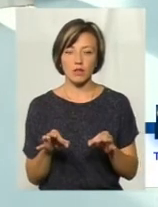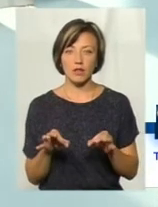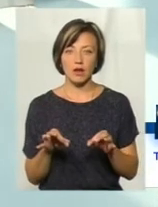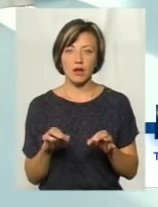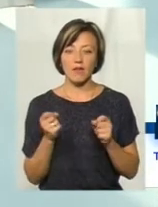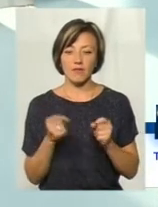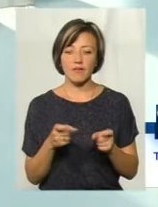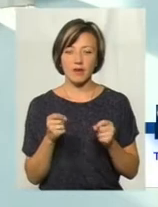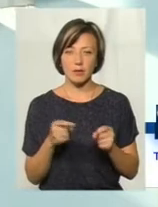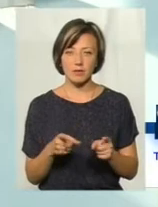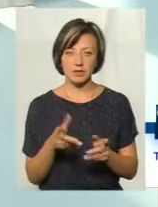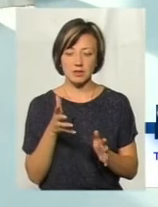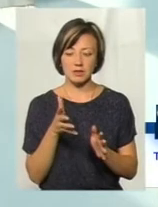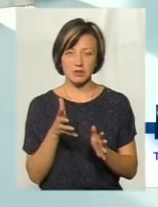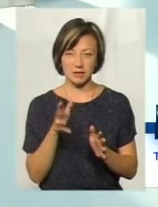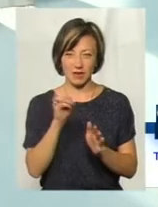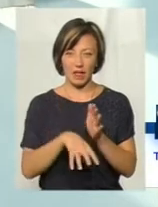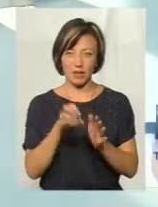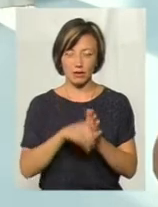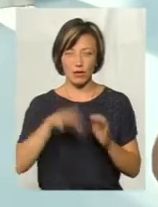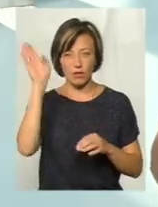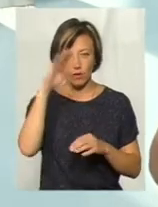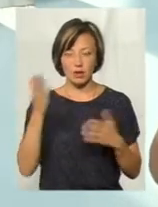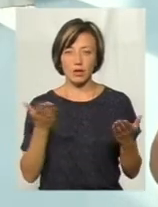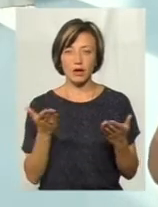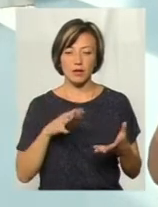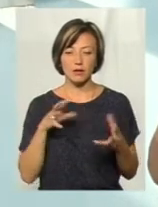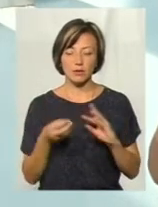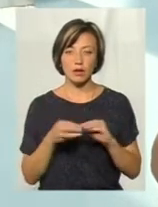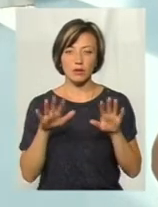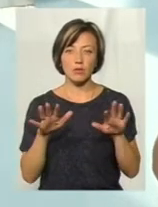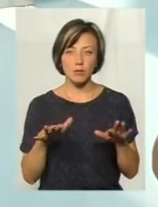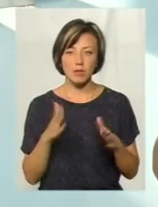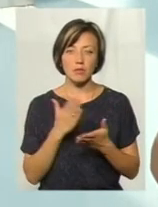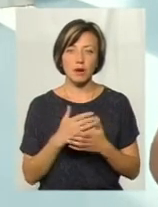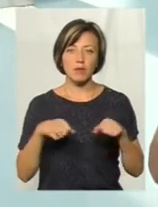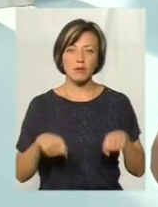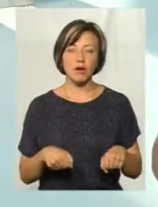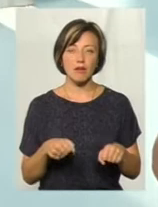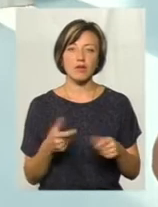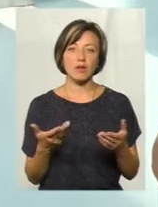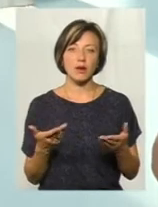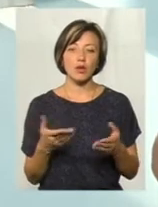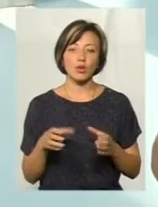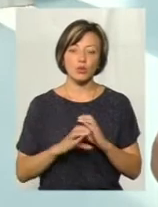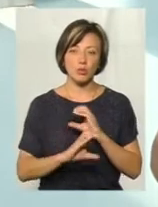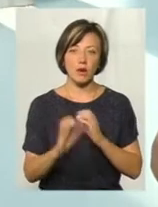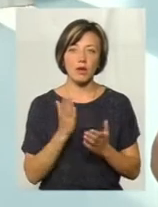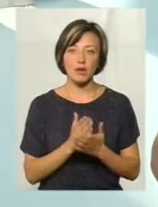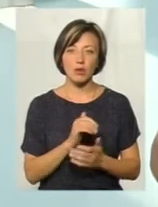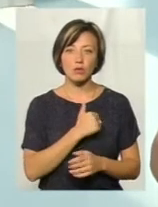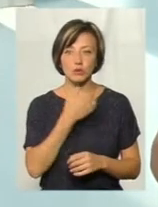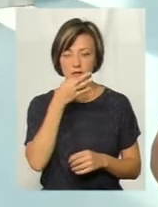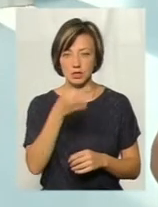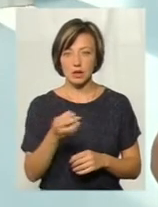зворотний вход з зливової каналізації, тобто ту воду, яка утворюється в результаті опадів, він має право випускати, теоретично труба є. Але хочу